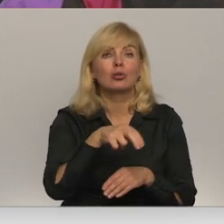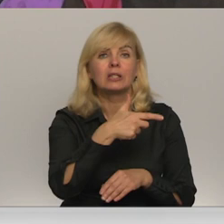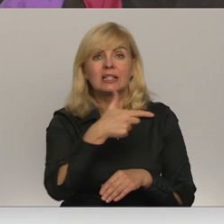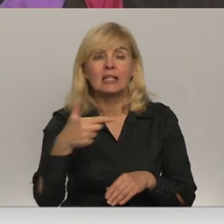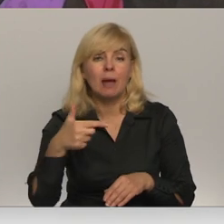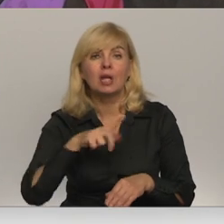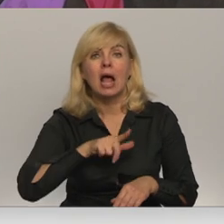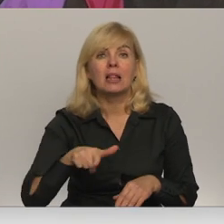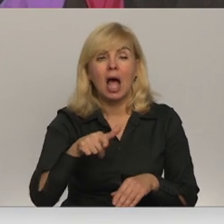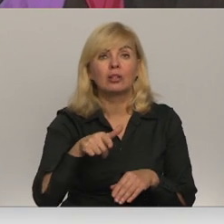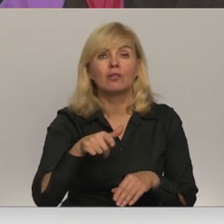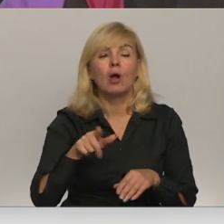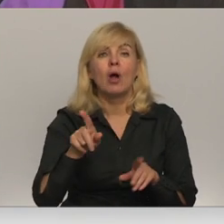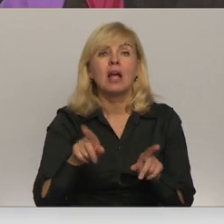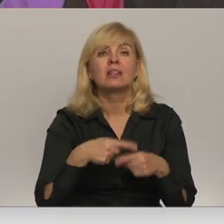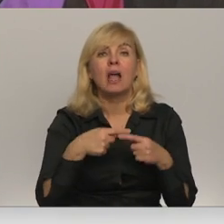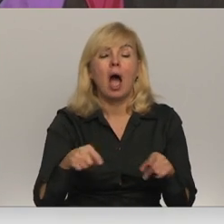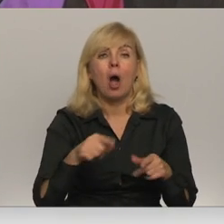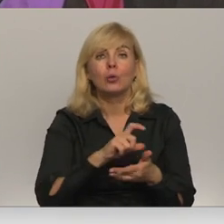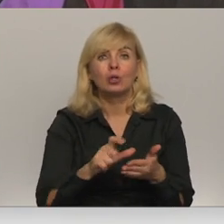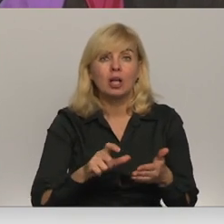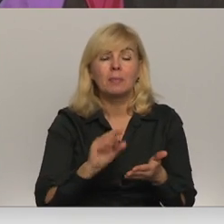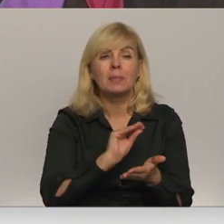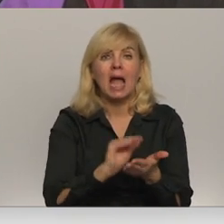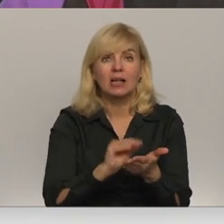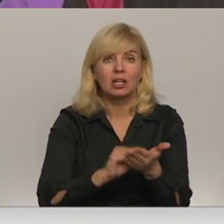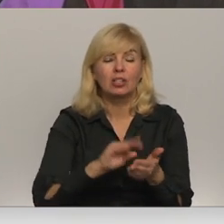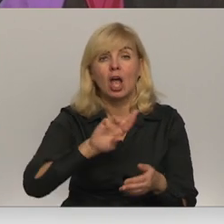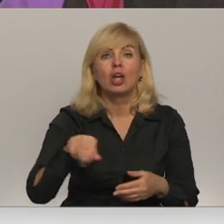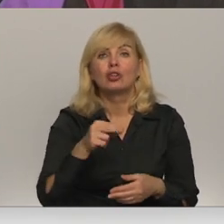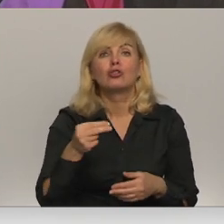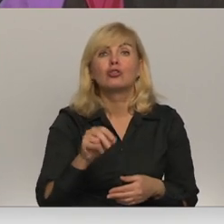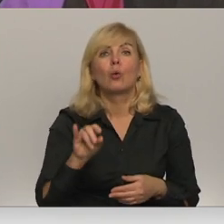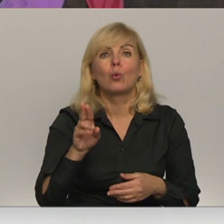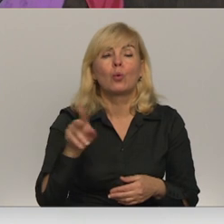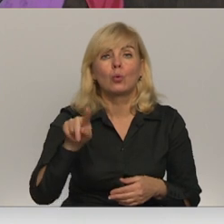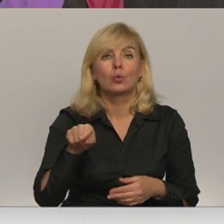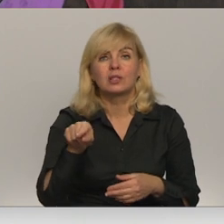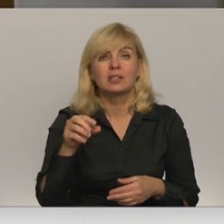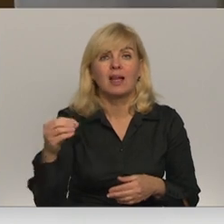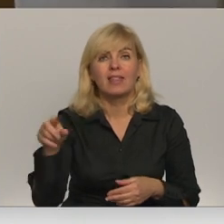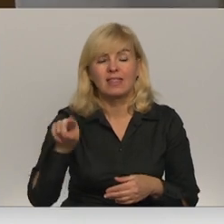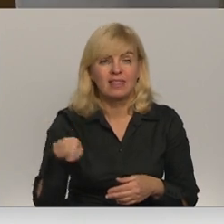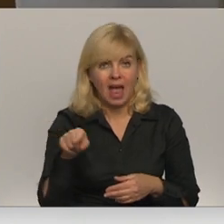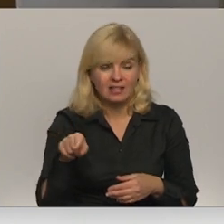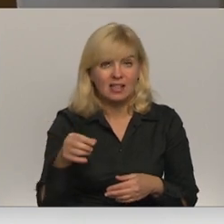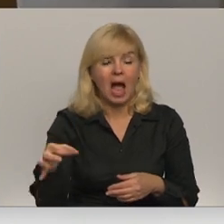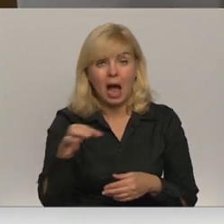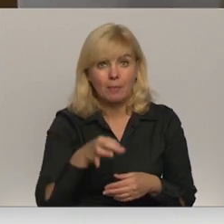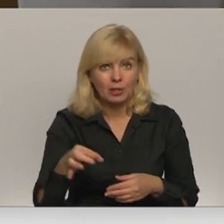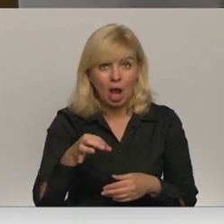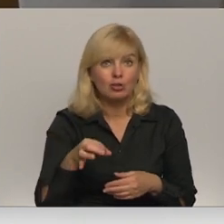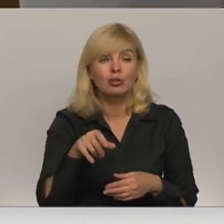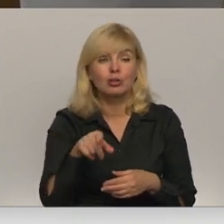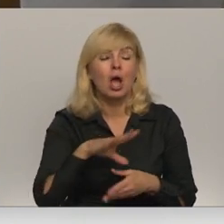700 lapķu dainas, kas ir pierakstīts Džūks sapriņķī, jeb saucamajā Jelgava sapriņķī. Lancinieku skolas